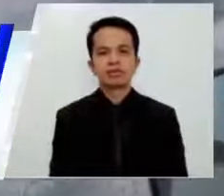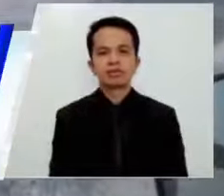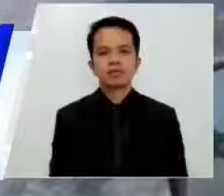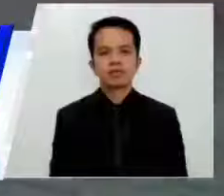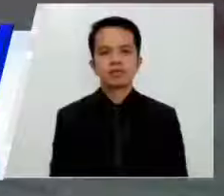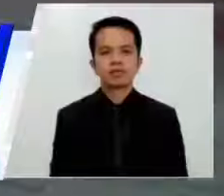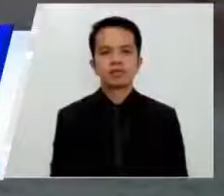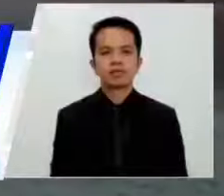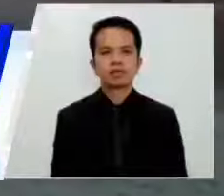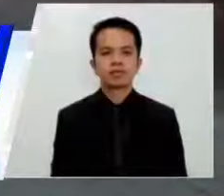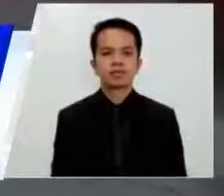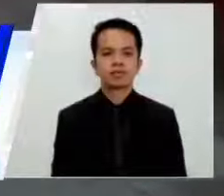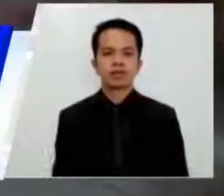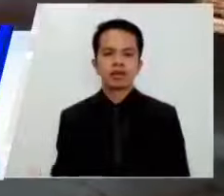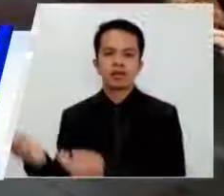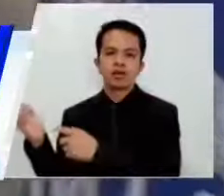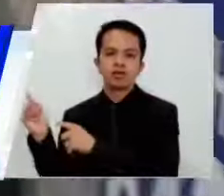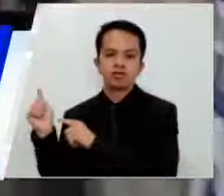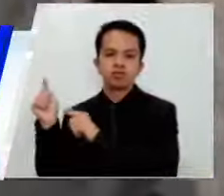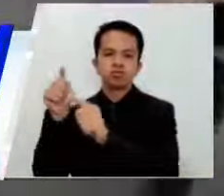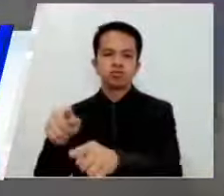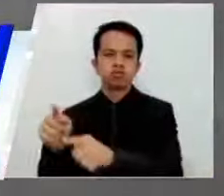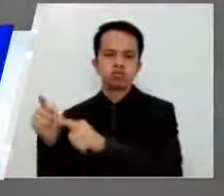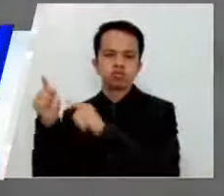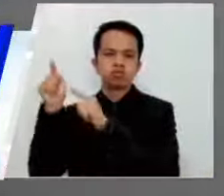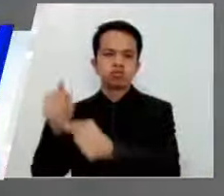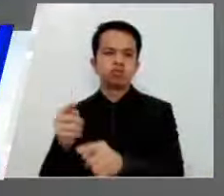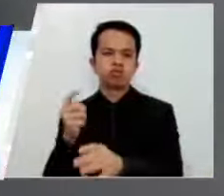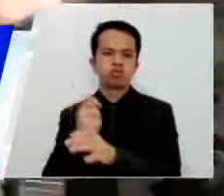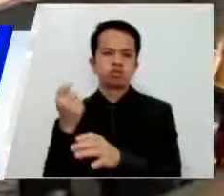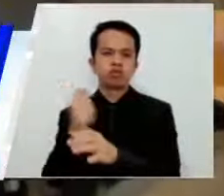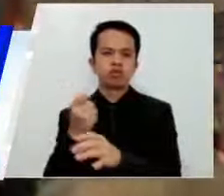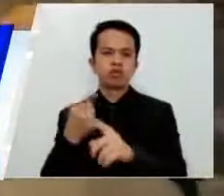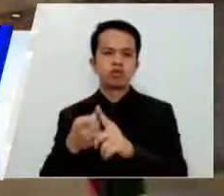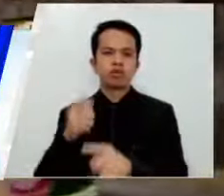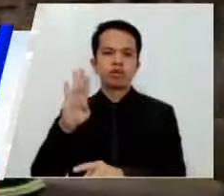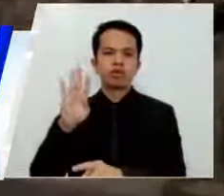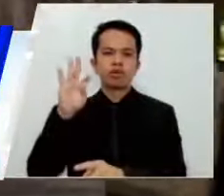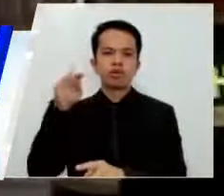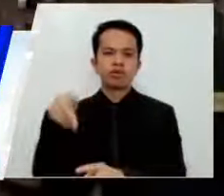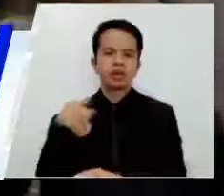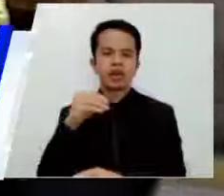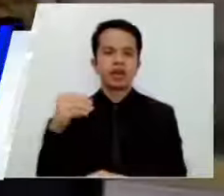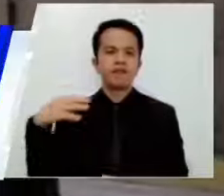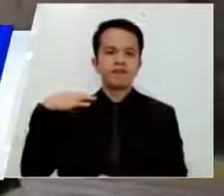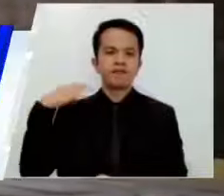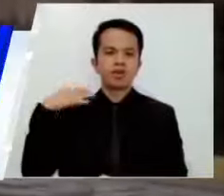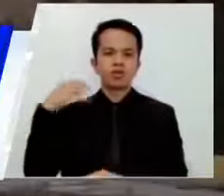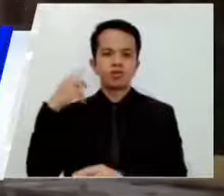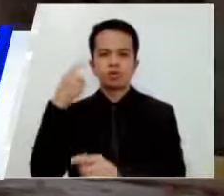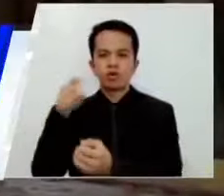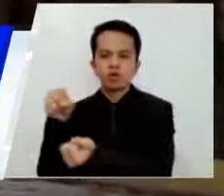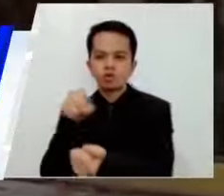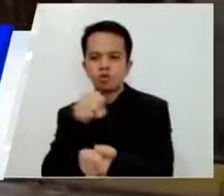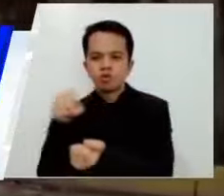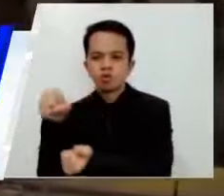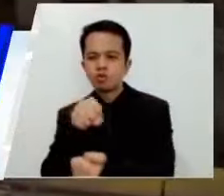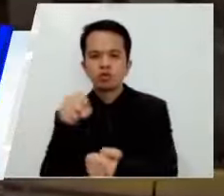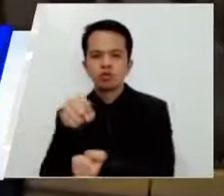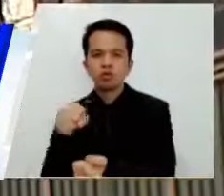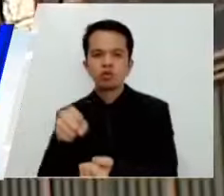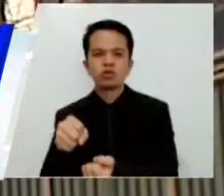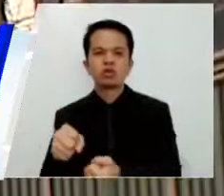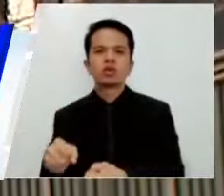Sunod-sunod ang dating ng mga truck ng bombero mula sa BFP at fire volunteer para pagtulungan apulahin ang sunog na tumutupok